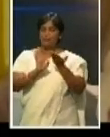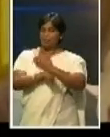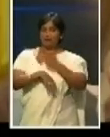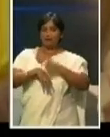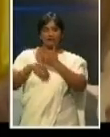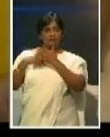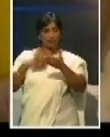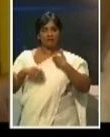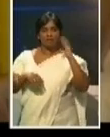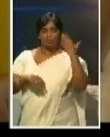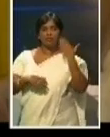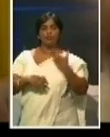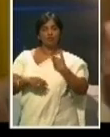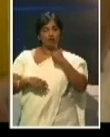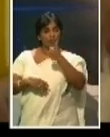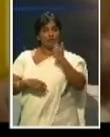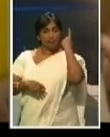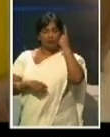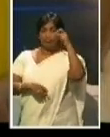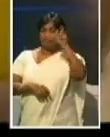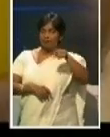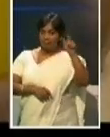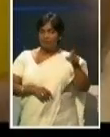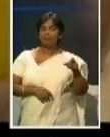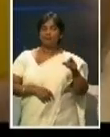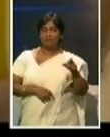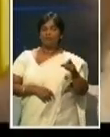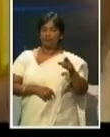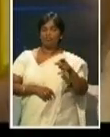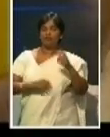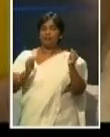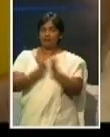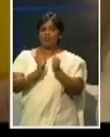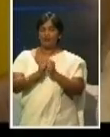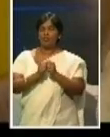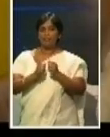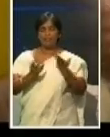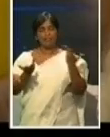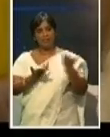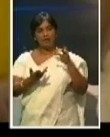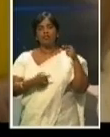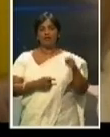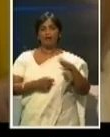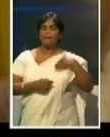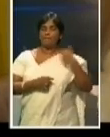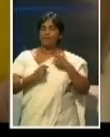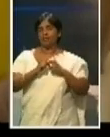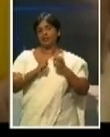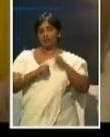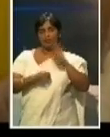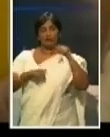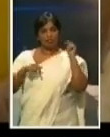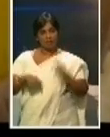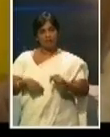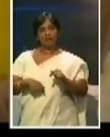කාලේ විශේෂයෙන්ම අපේ හොඳම බුද්ධි නිලධාරීන්ට ඒ ක්‍රියා කරන්නට පුළුවන්කමක් තිබුණේ නැහැ. ඒක තමයි මේකට මූලිකම හේතුව.